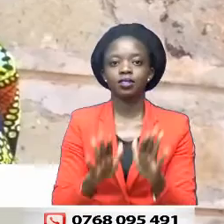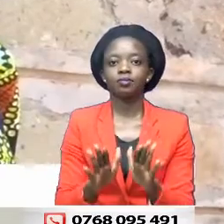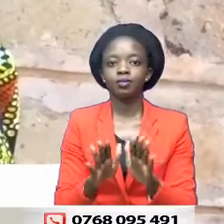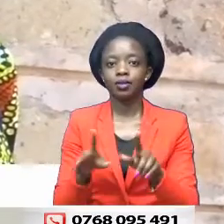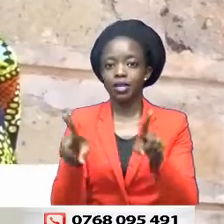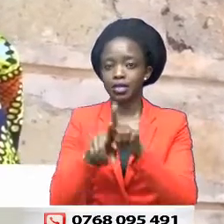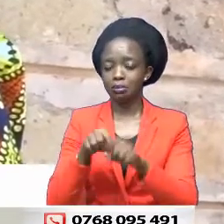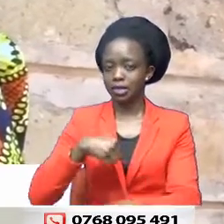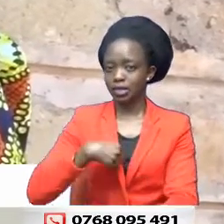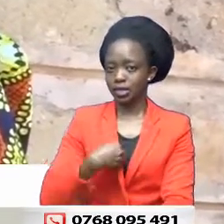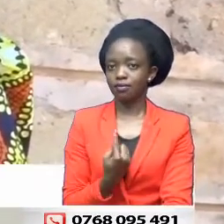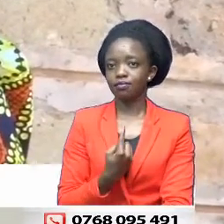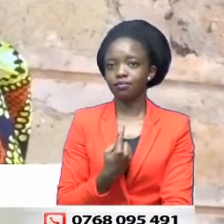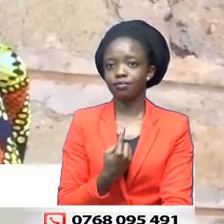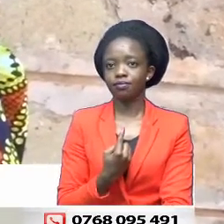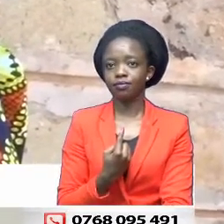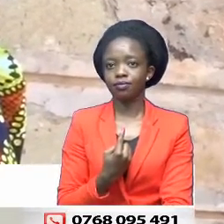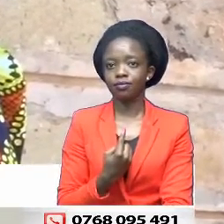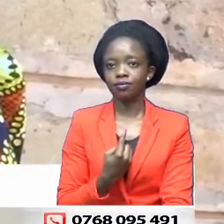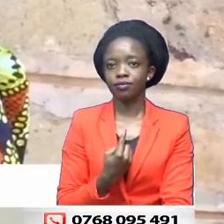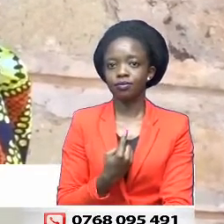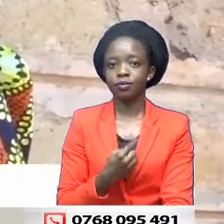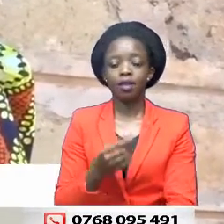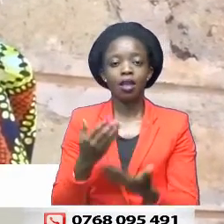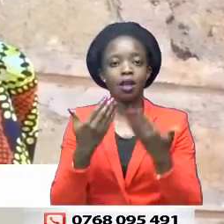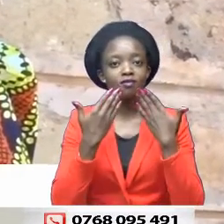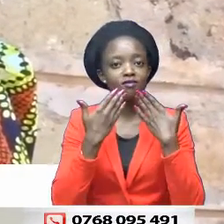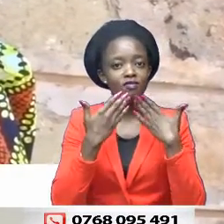Alafu mimi mwenyewe wanakaa wakinitishia maisha.